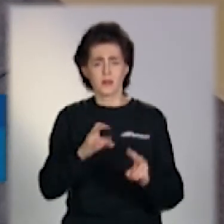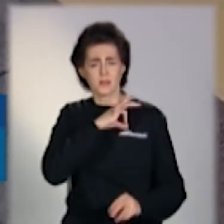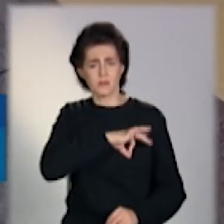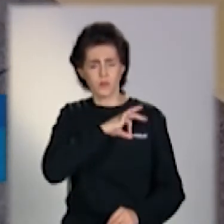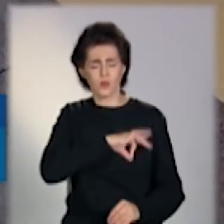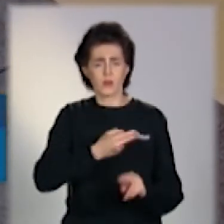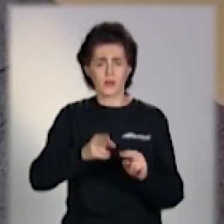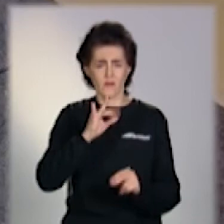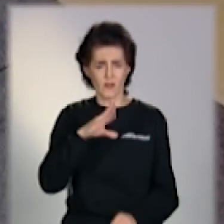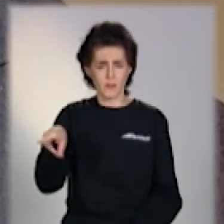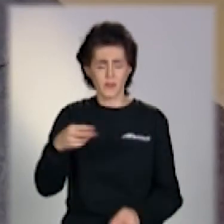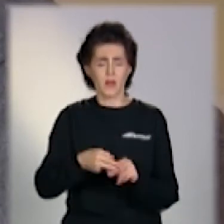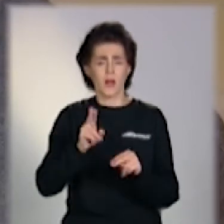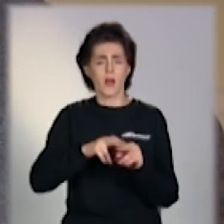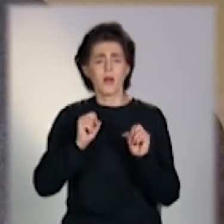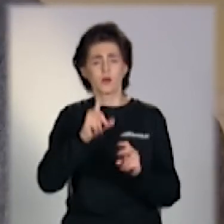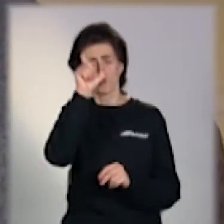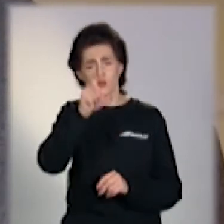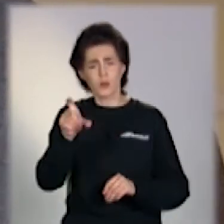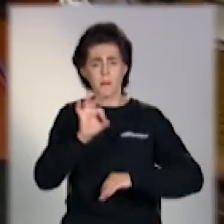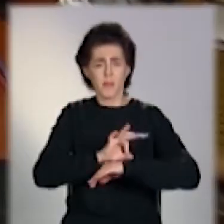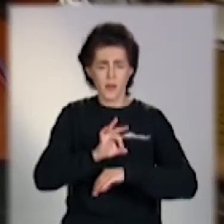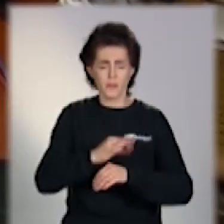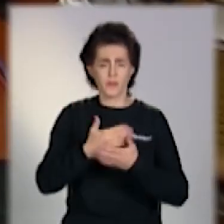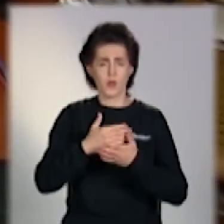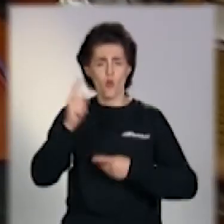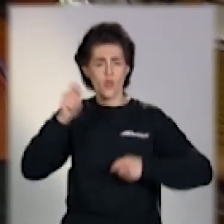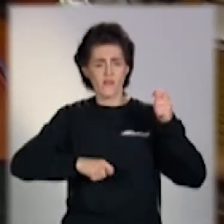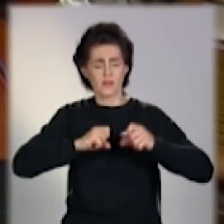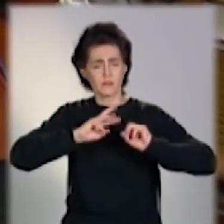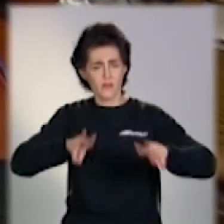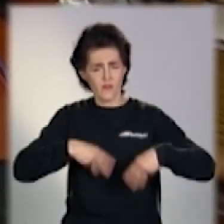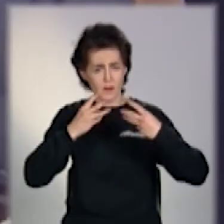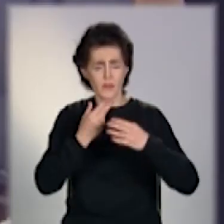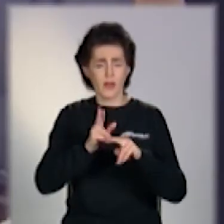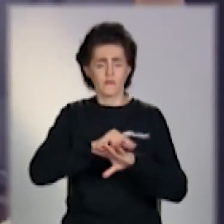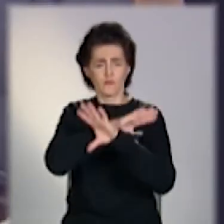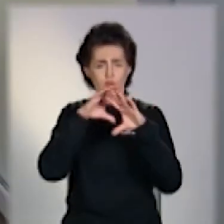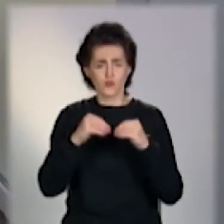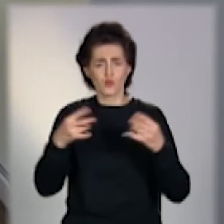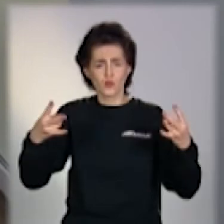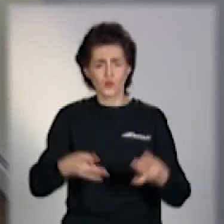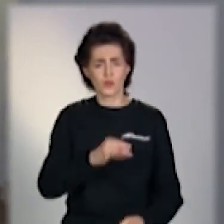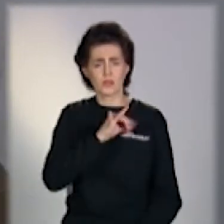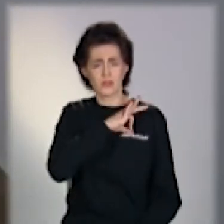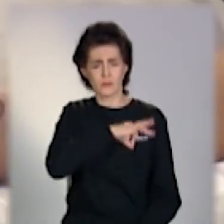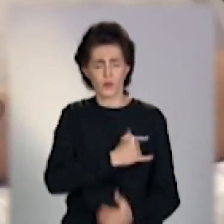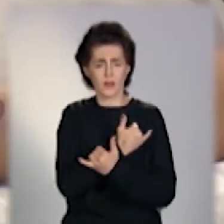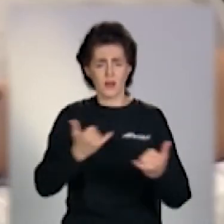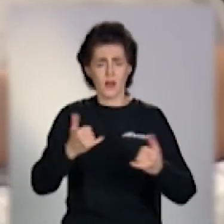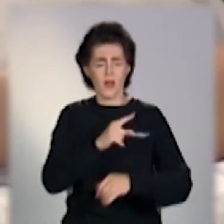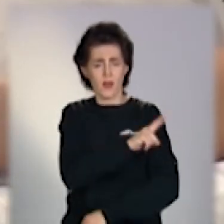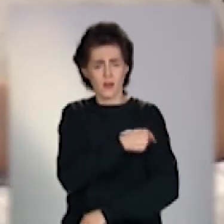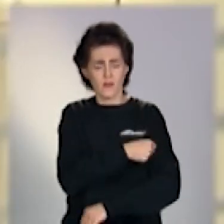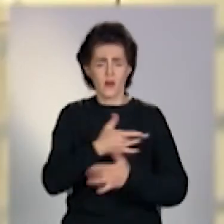ШВЛ, як вести пацієнтів. Третя наша конференція є вельми актуальною і корисною для лікарів, оскільки не